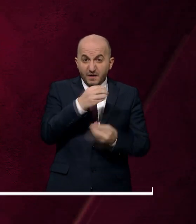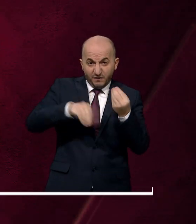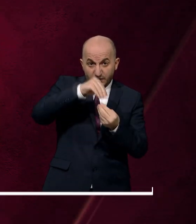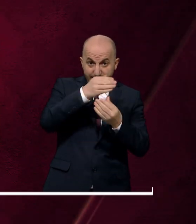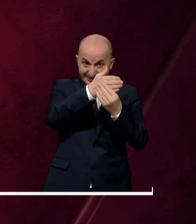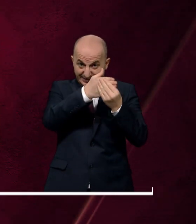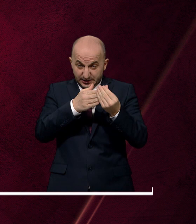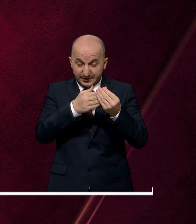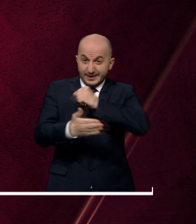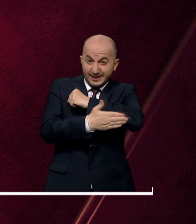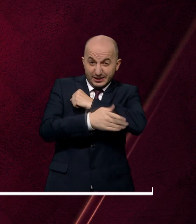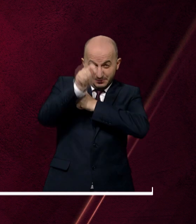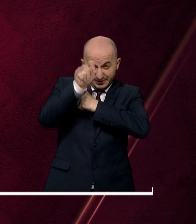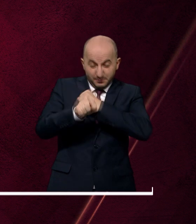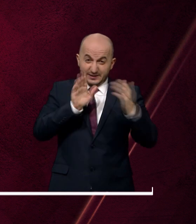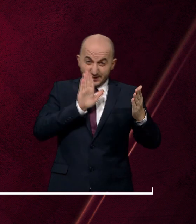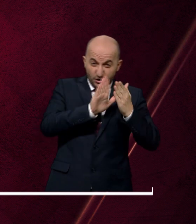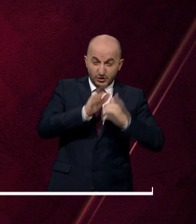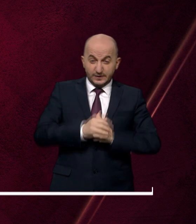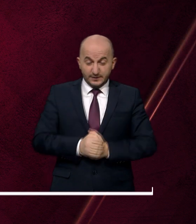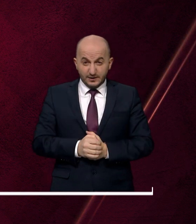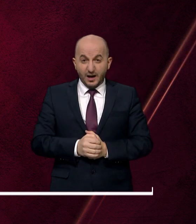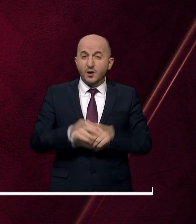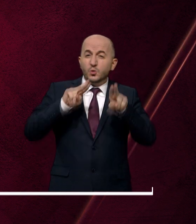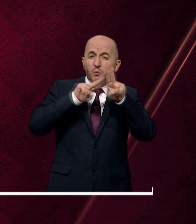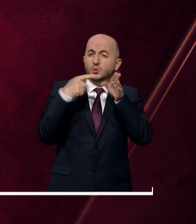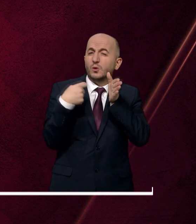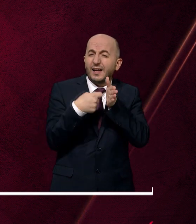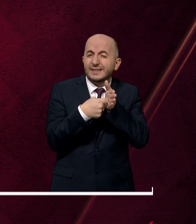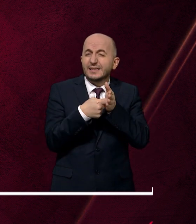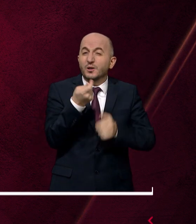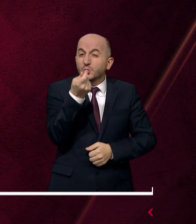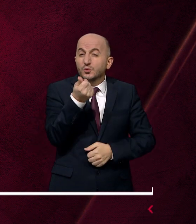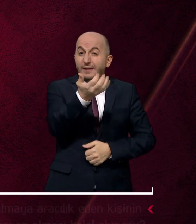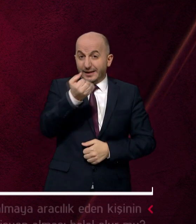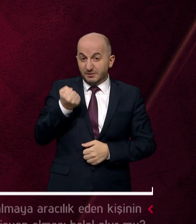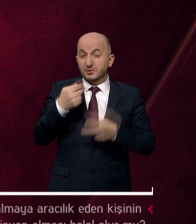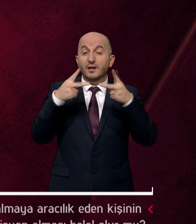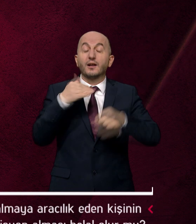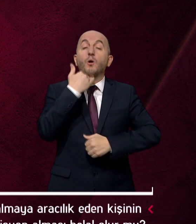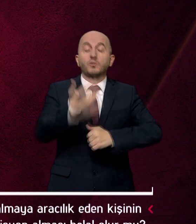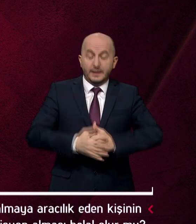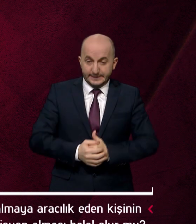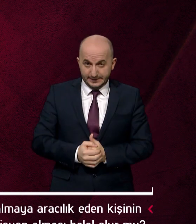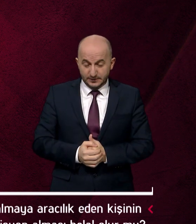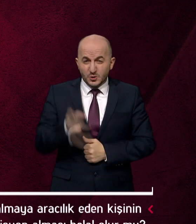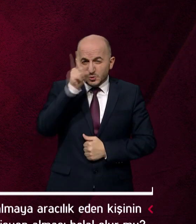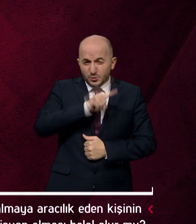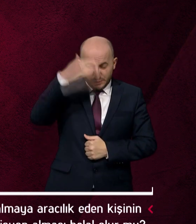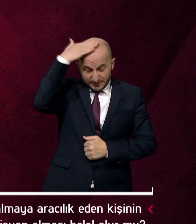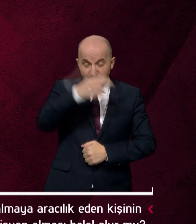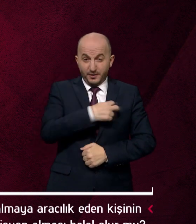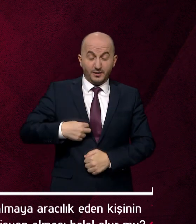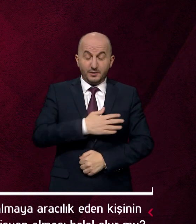faizli krediye aracılık edilmesi karşılığında komisyon adı altında ücret alınması helal olmaz. Çünkü